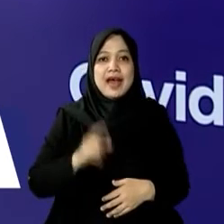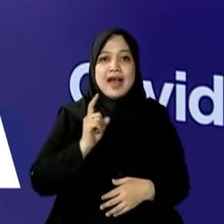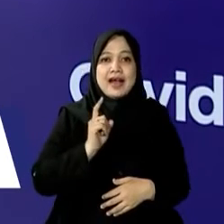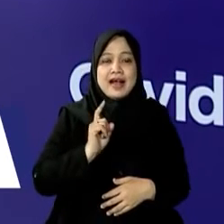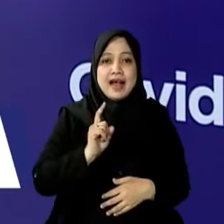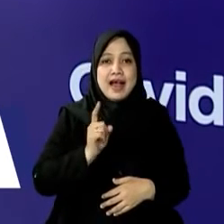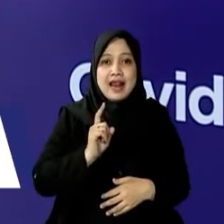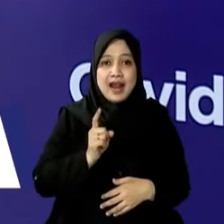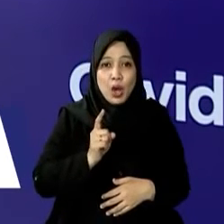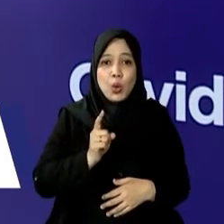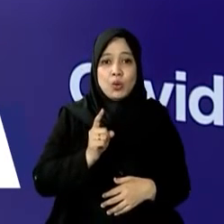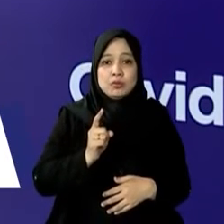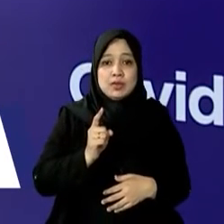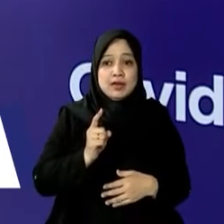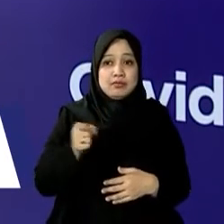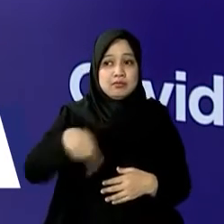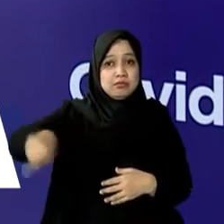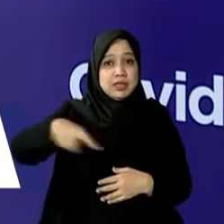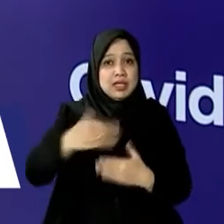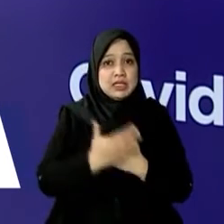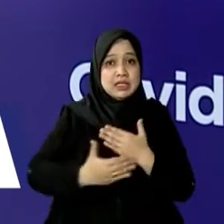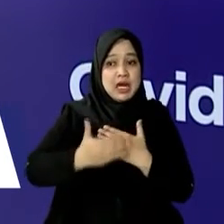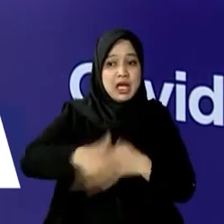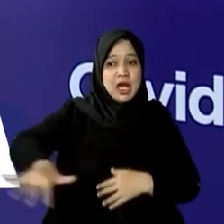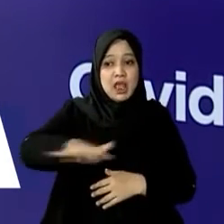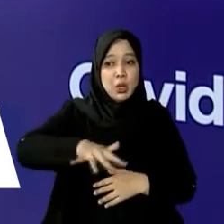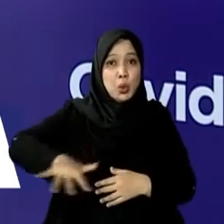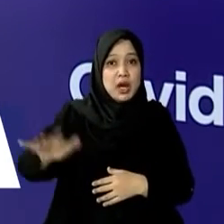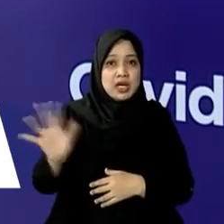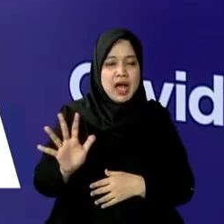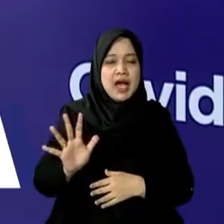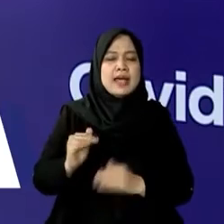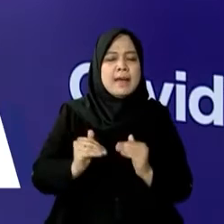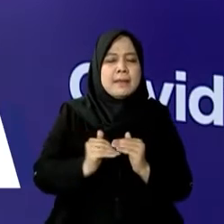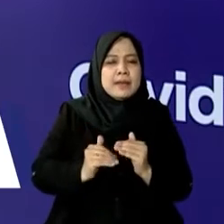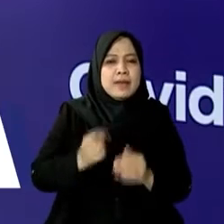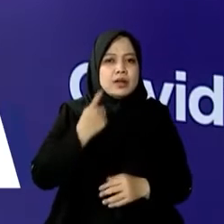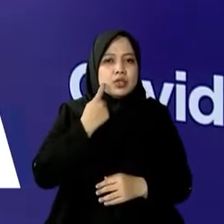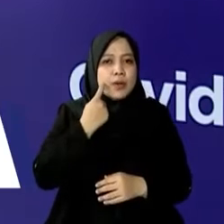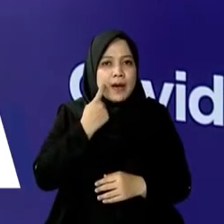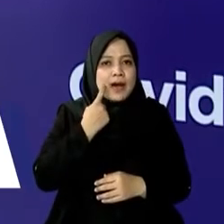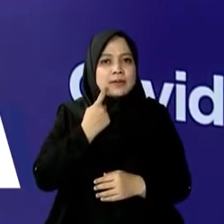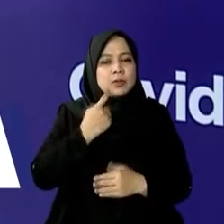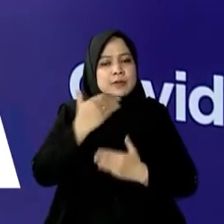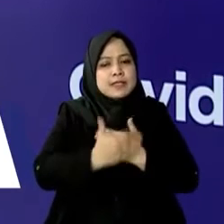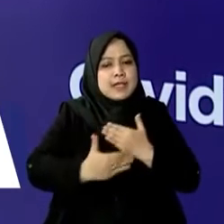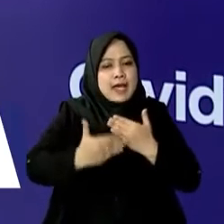tidak sayang sama lingkunganmu gitu minimal sayang sama diri kita sendiri karena kita sebagai yang memiliki tubuh juga punya batas